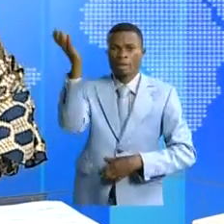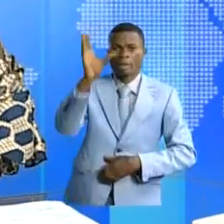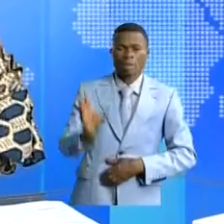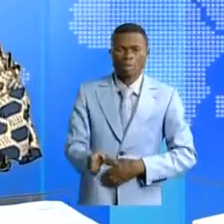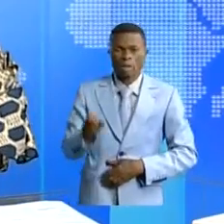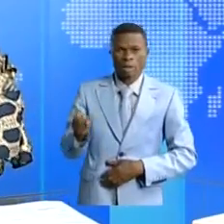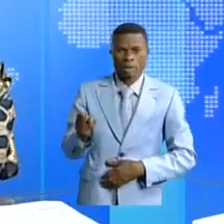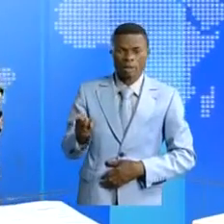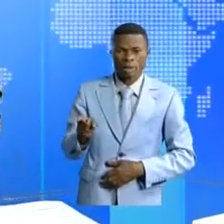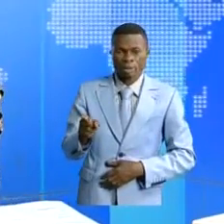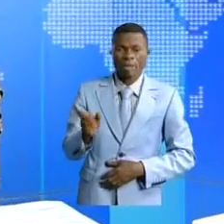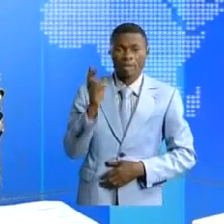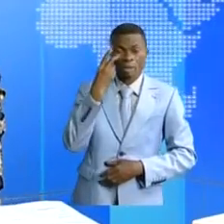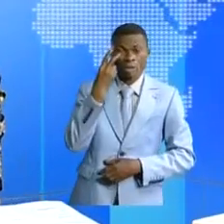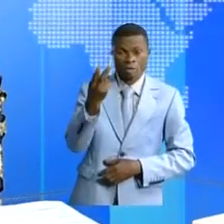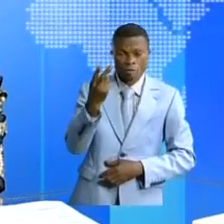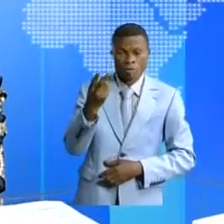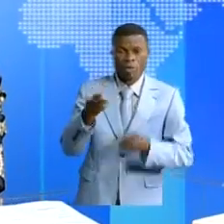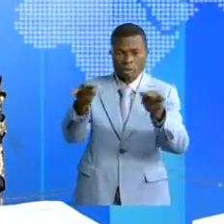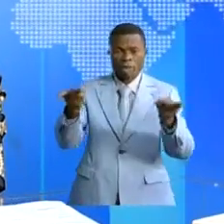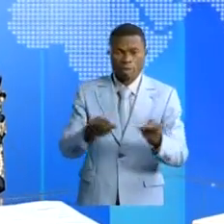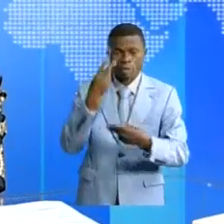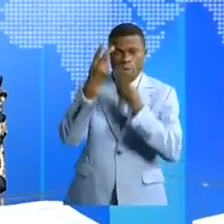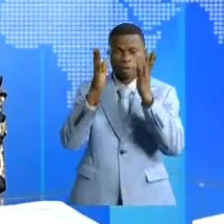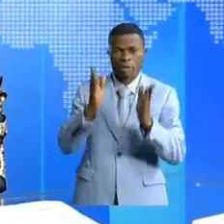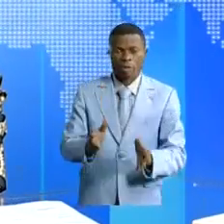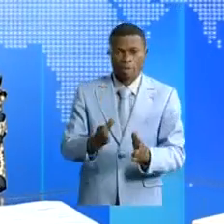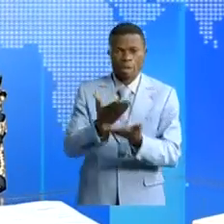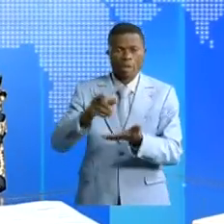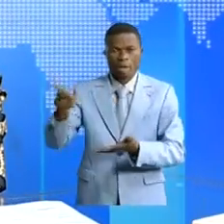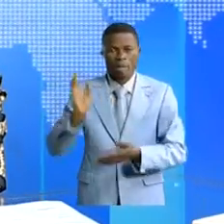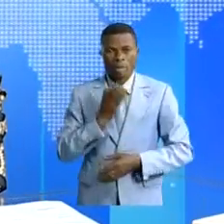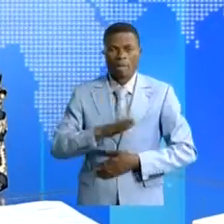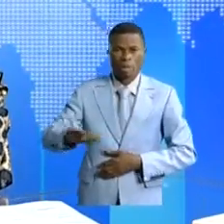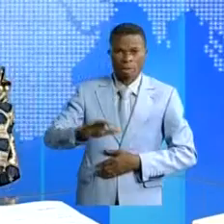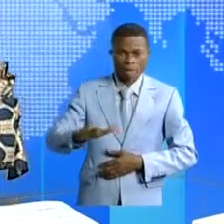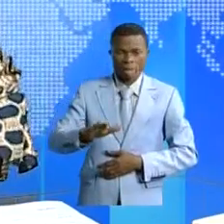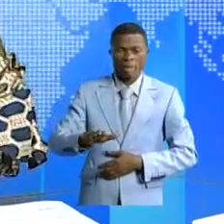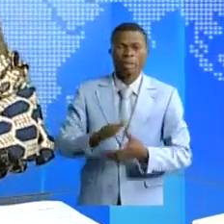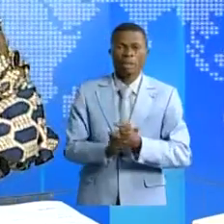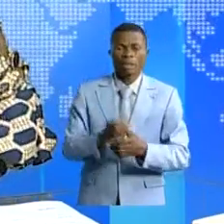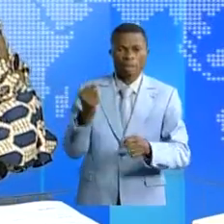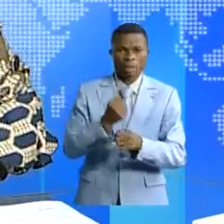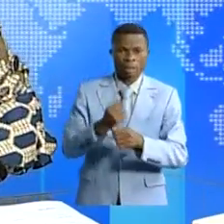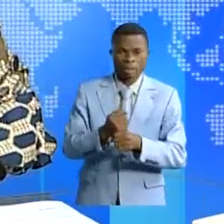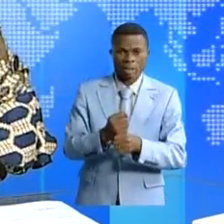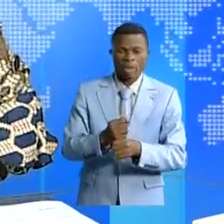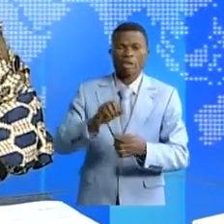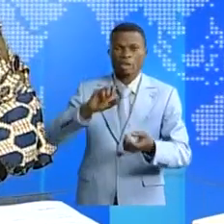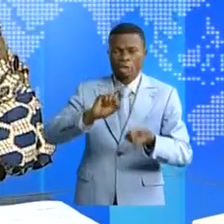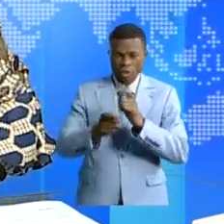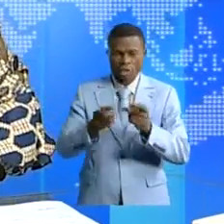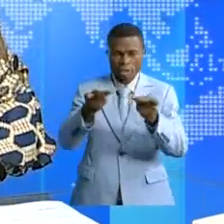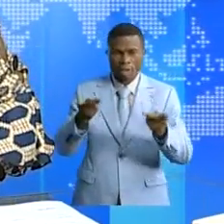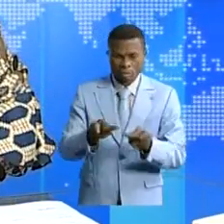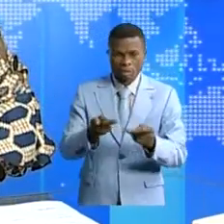central. Il était allé inspecter les sites touristiques de cette partie de la République en vue d'initier des travaux de rénovation de certains